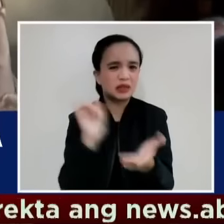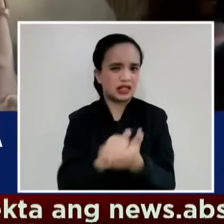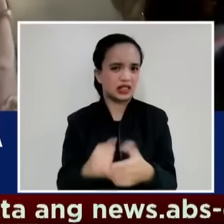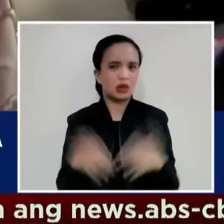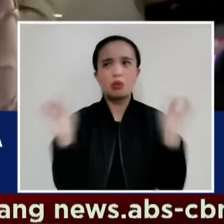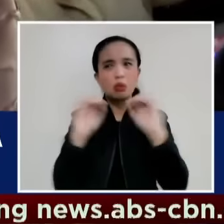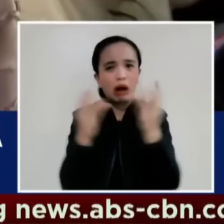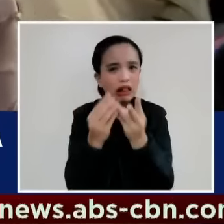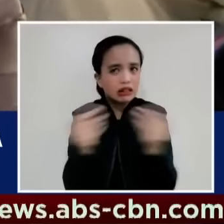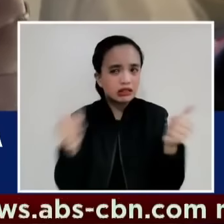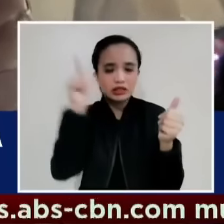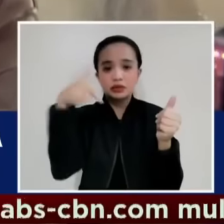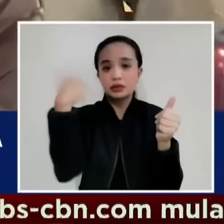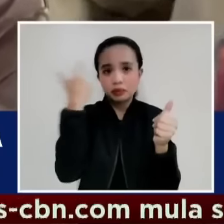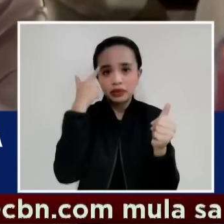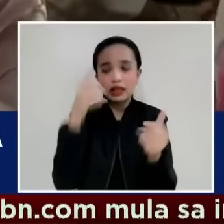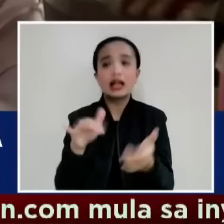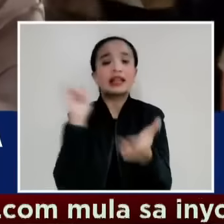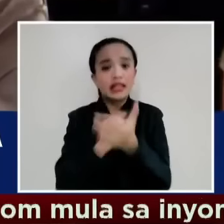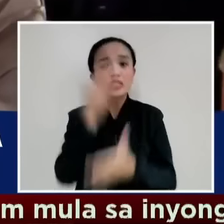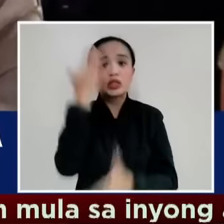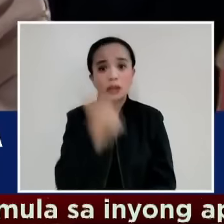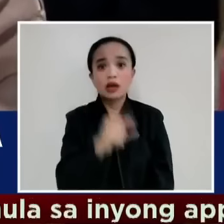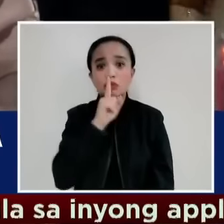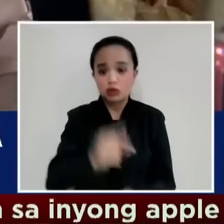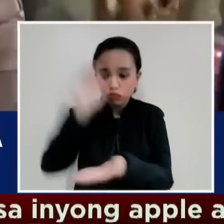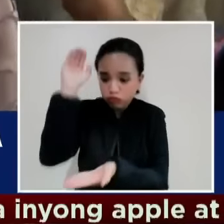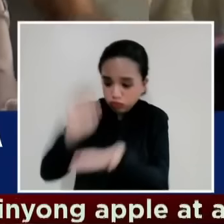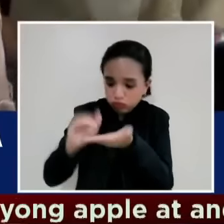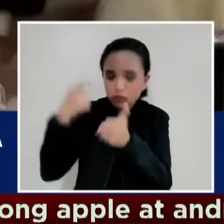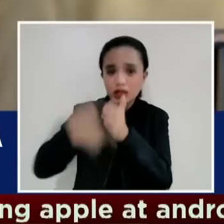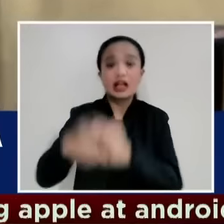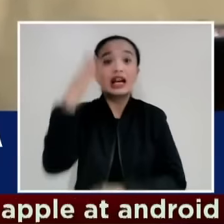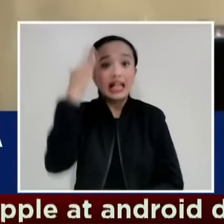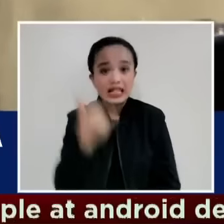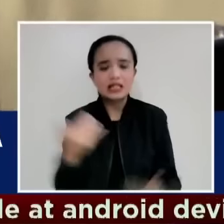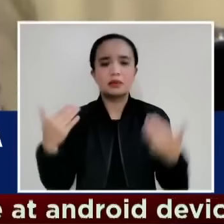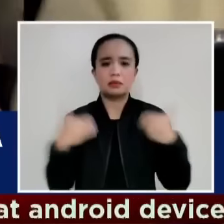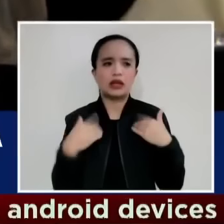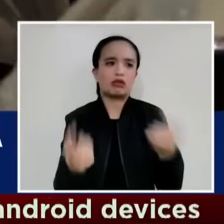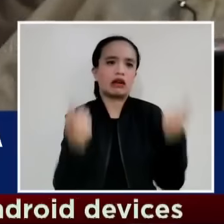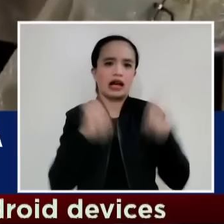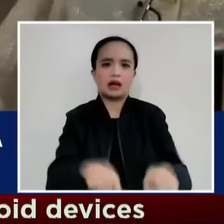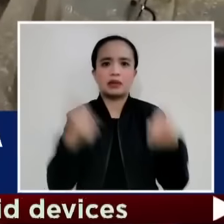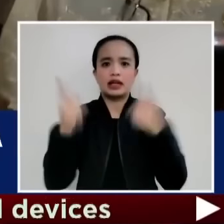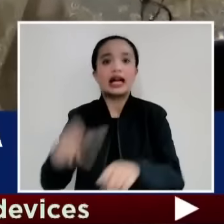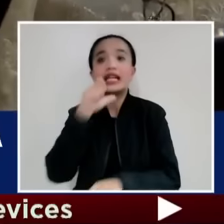ng government. Kaya naman talaga bumaba ang inflation. It is because may mga ganun pangyayari. Hindi pa dahil